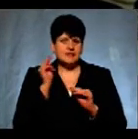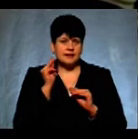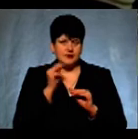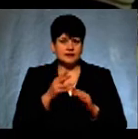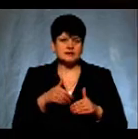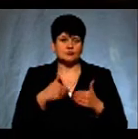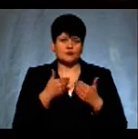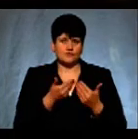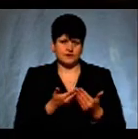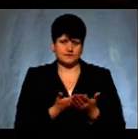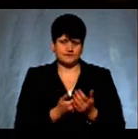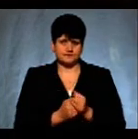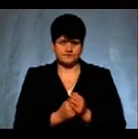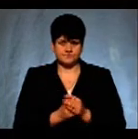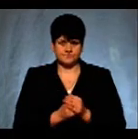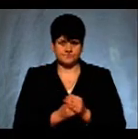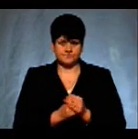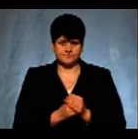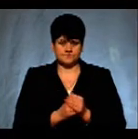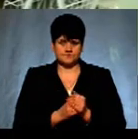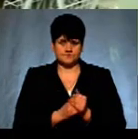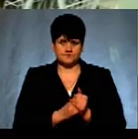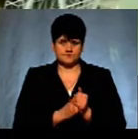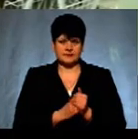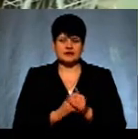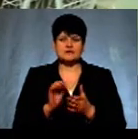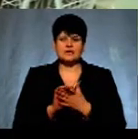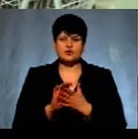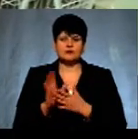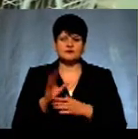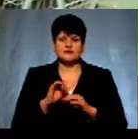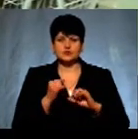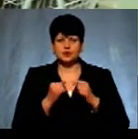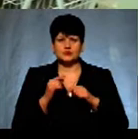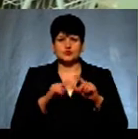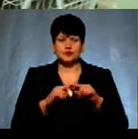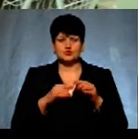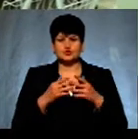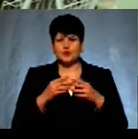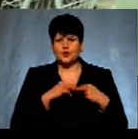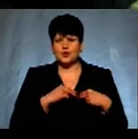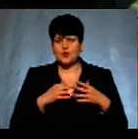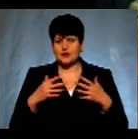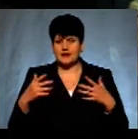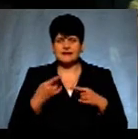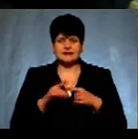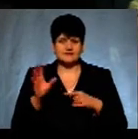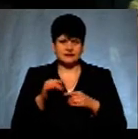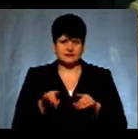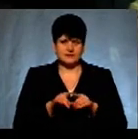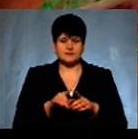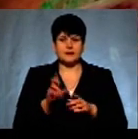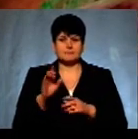радник. Знайомі. Всі друзі, родичі і колеги, і так далі, це нас одне джерело. Біржа